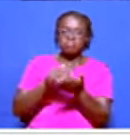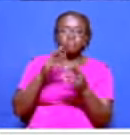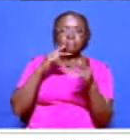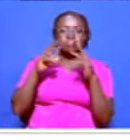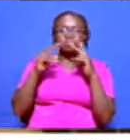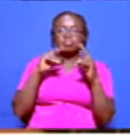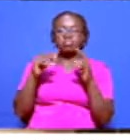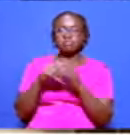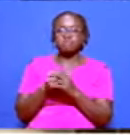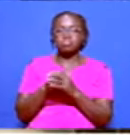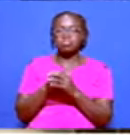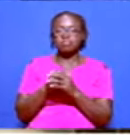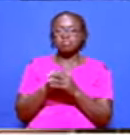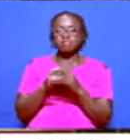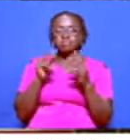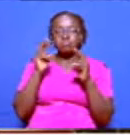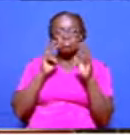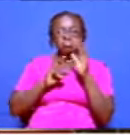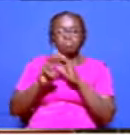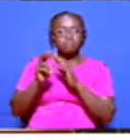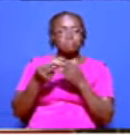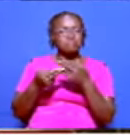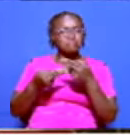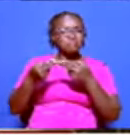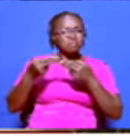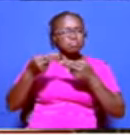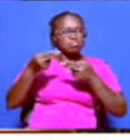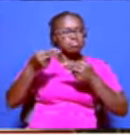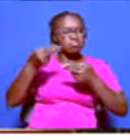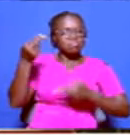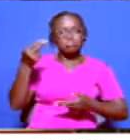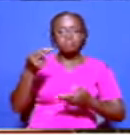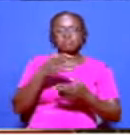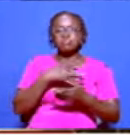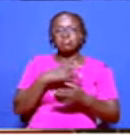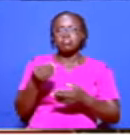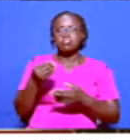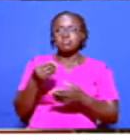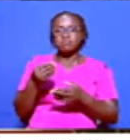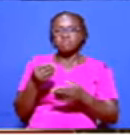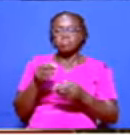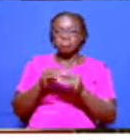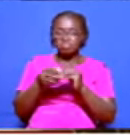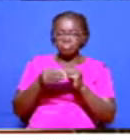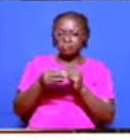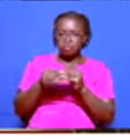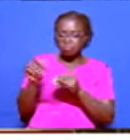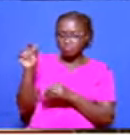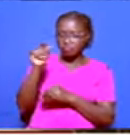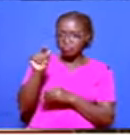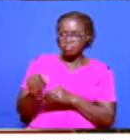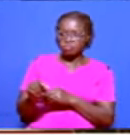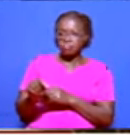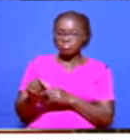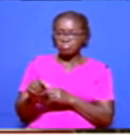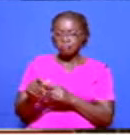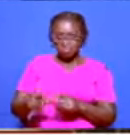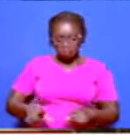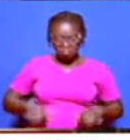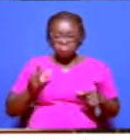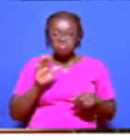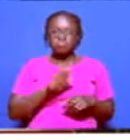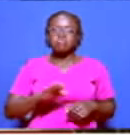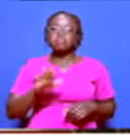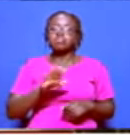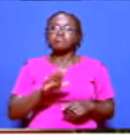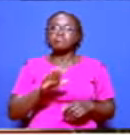We're looking forward to bringing back higher and higher, and it's going to recreate a zone, a lively zone, a lively